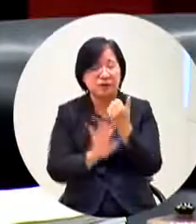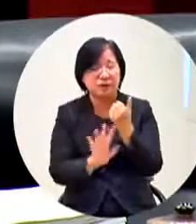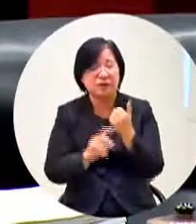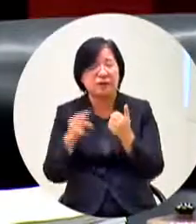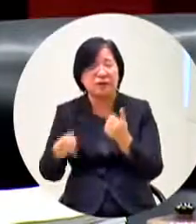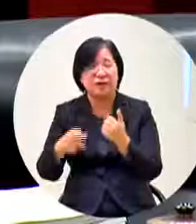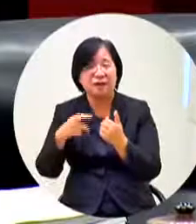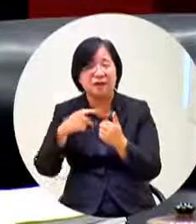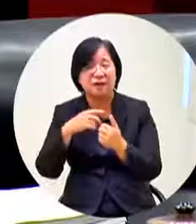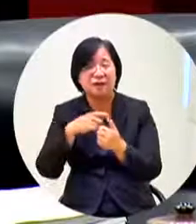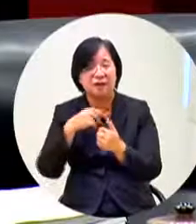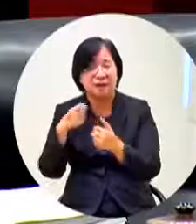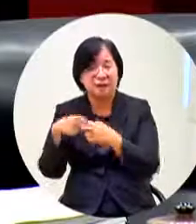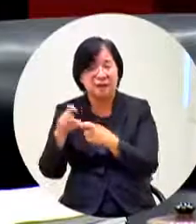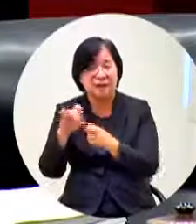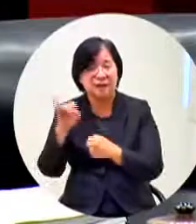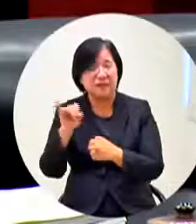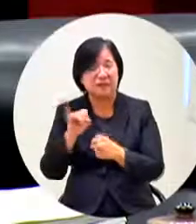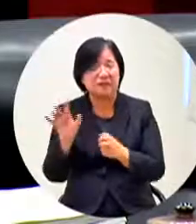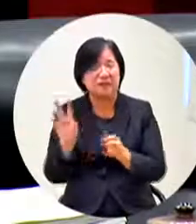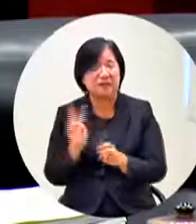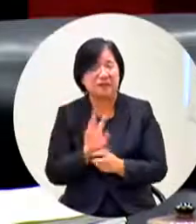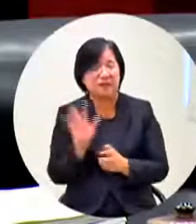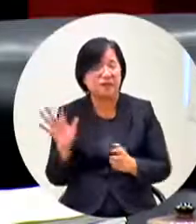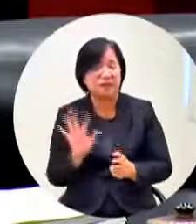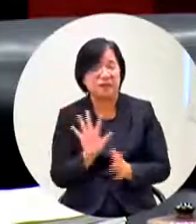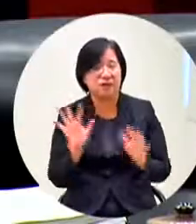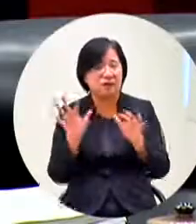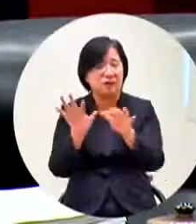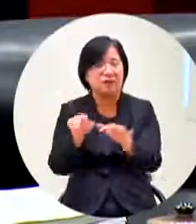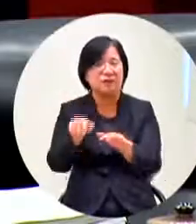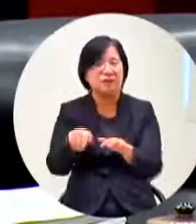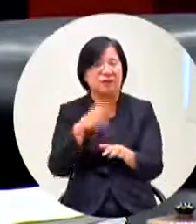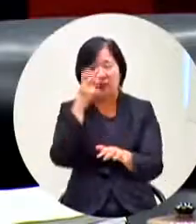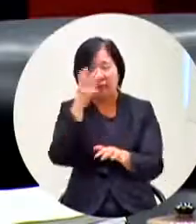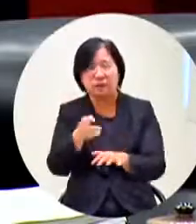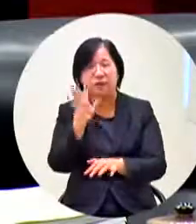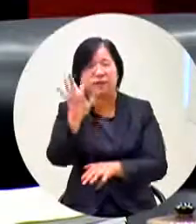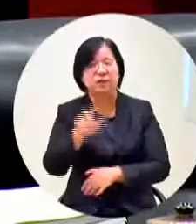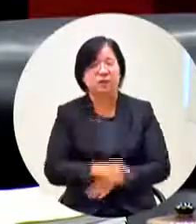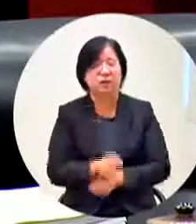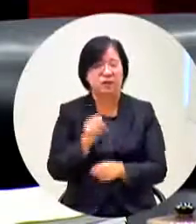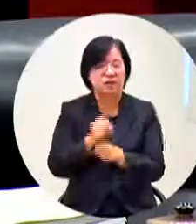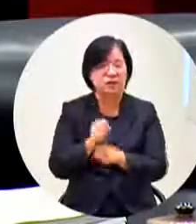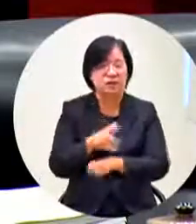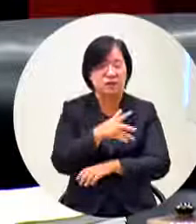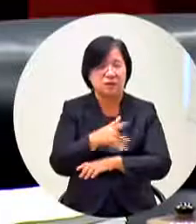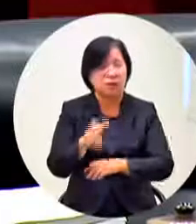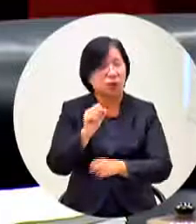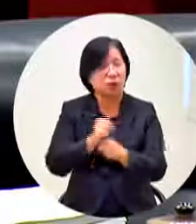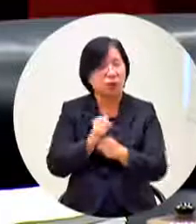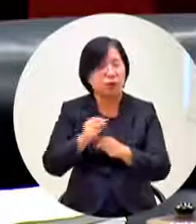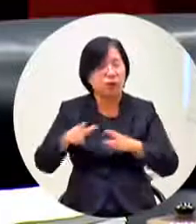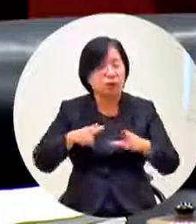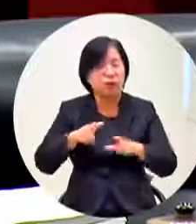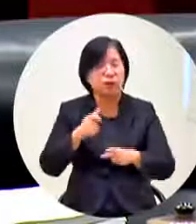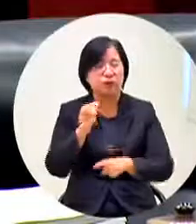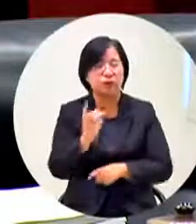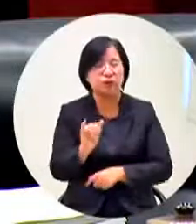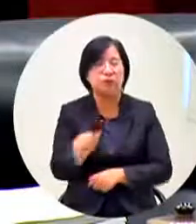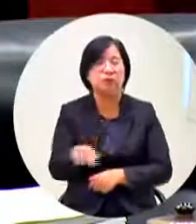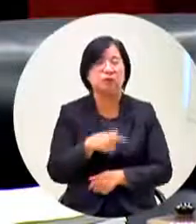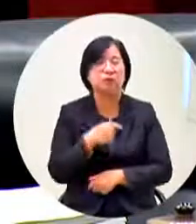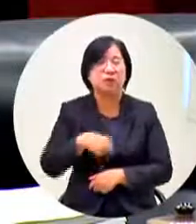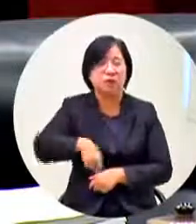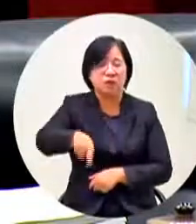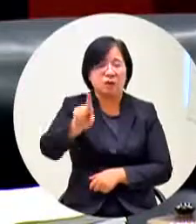一直走，他就一直夸赞说这个公园做得不错，但是一过了嘉宏路之后他自己都觉得那